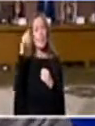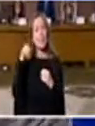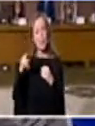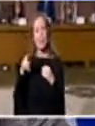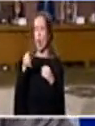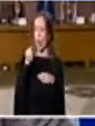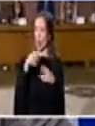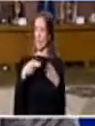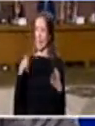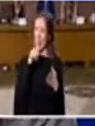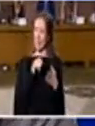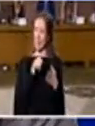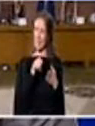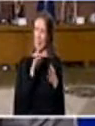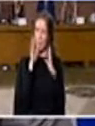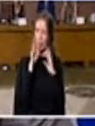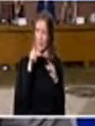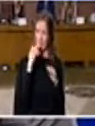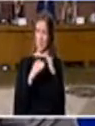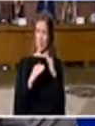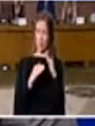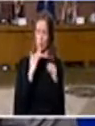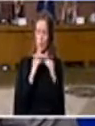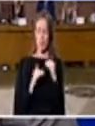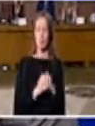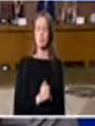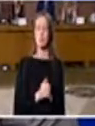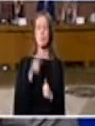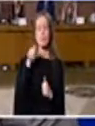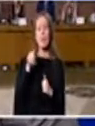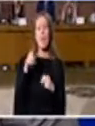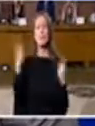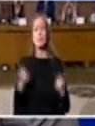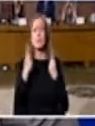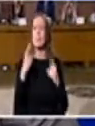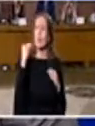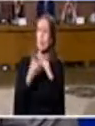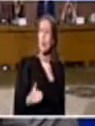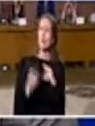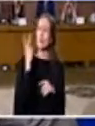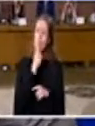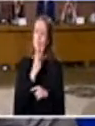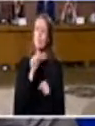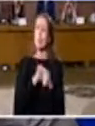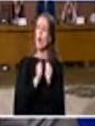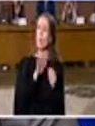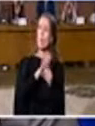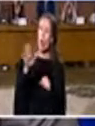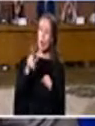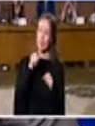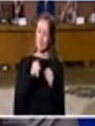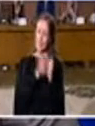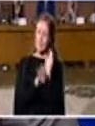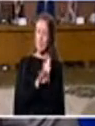zaštitu ravnopravnosti. Zaštita ljudskih prava, promovisanje i jačanje tolerancije, borba protiv diskriminacije su veliki